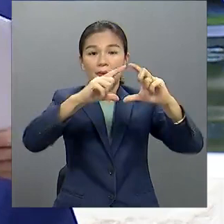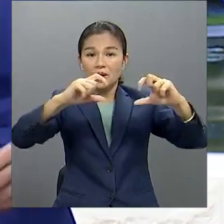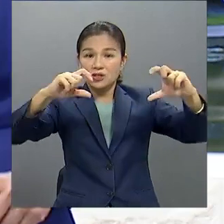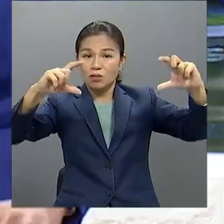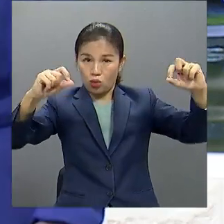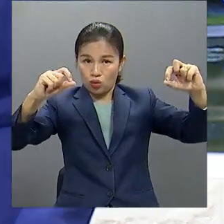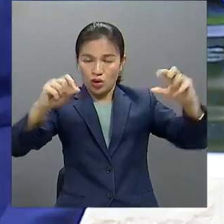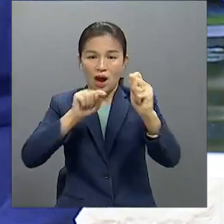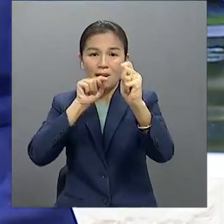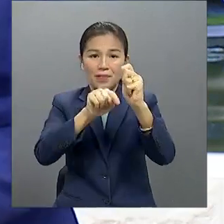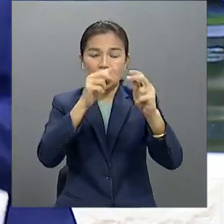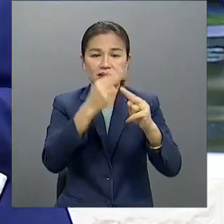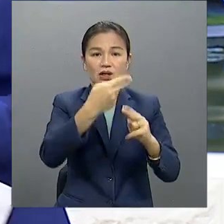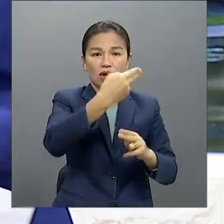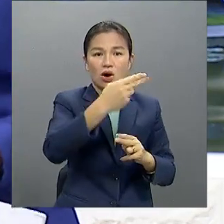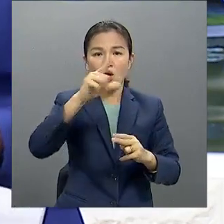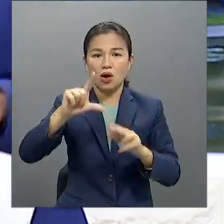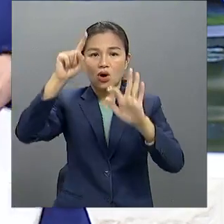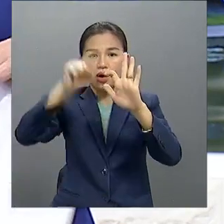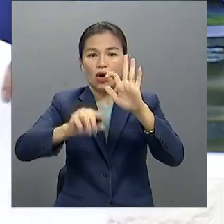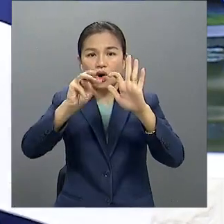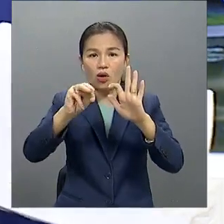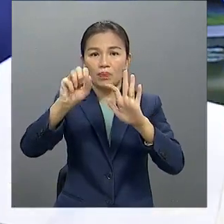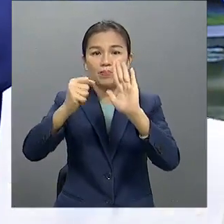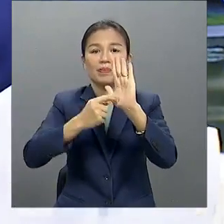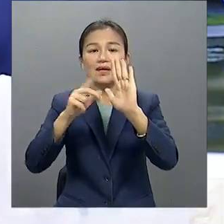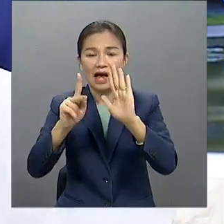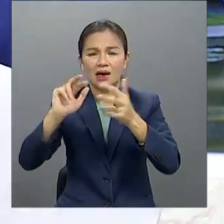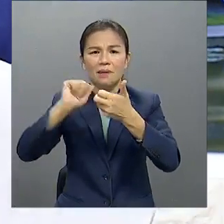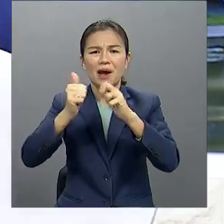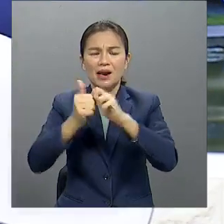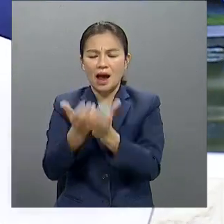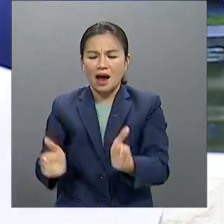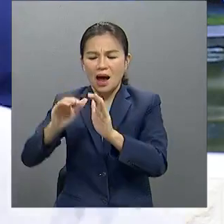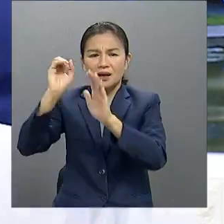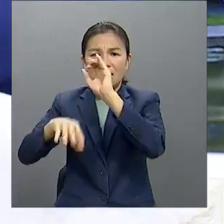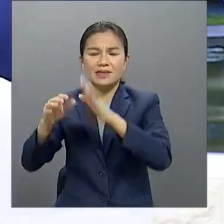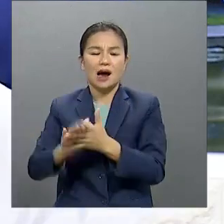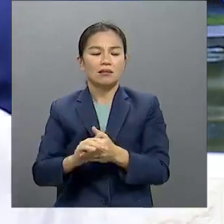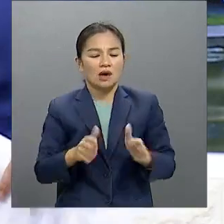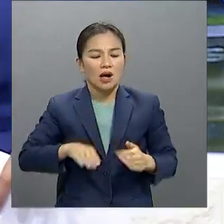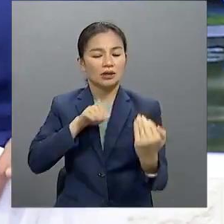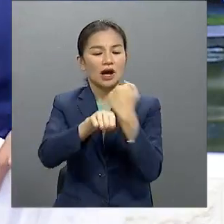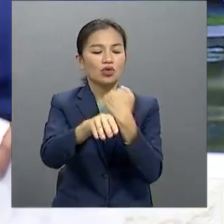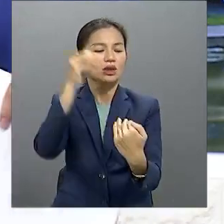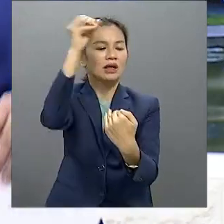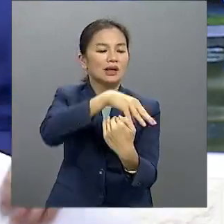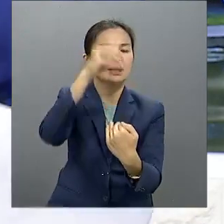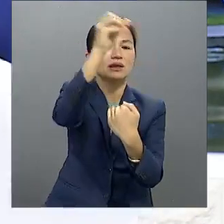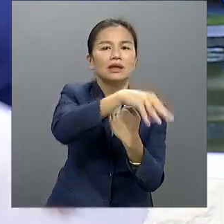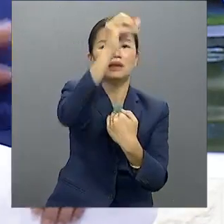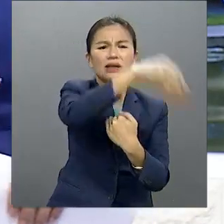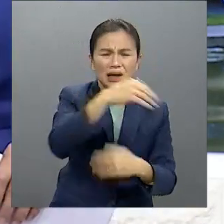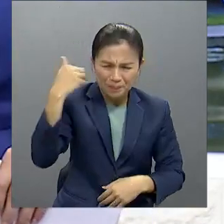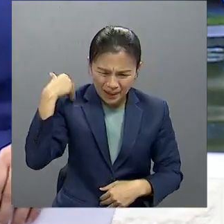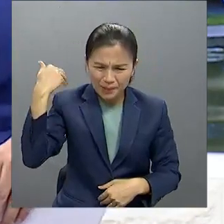ะคะเขาประสบปัญหาคือมีคนมักง่ายเนี่ยเอาขยะมาทิ้งตามเบี้ยบ้ายรายทางทางขึ้นเขาอะไรต่างๆแบบนี้แล้วชาวบ้านเข